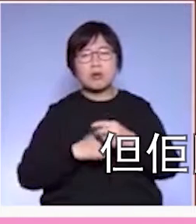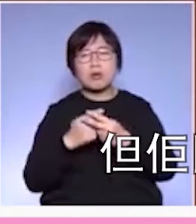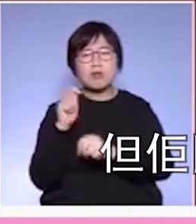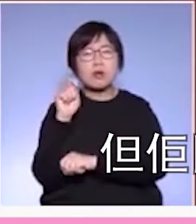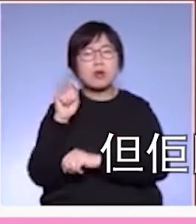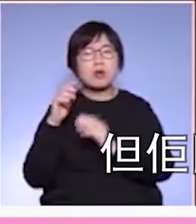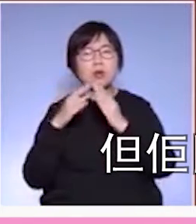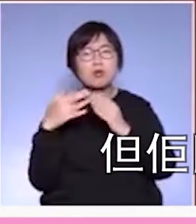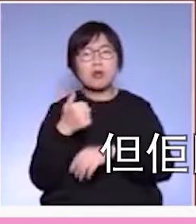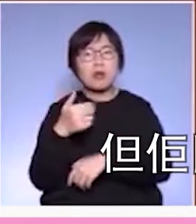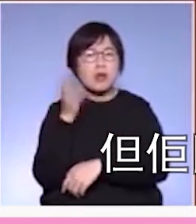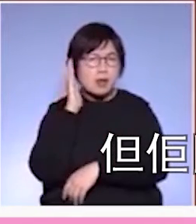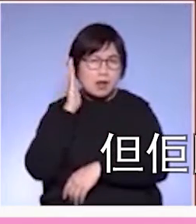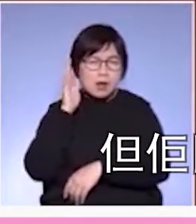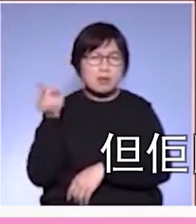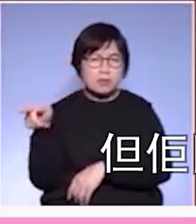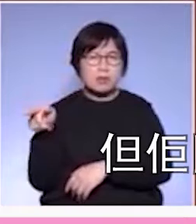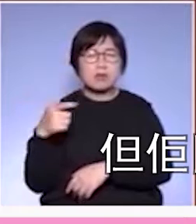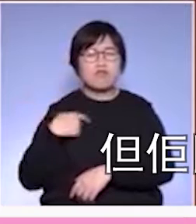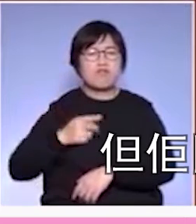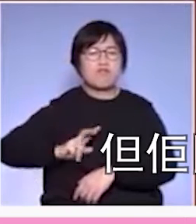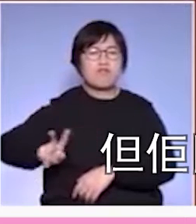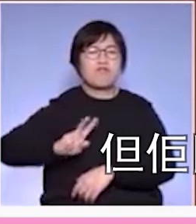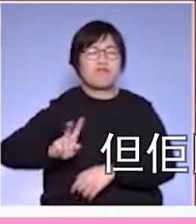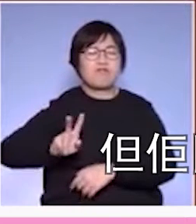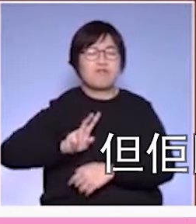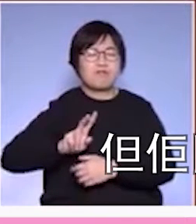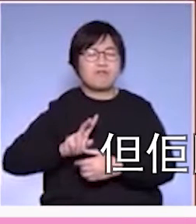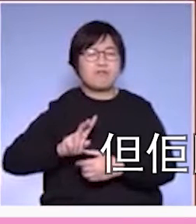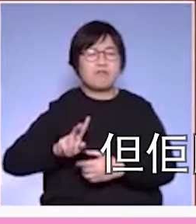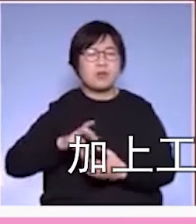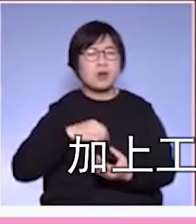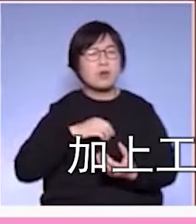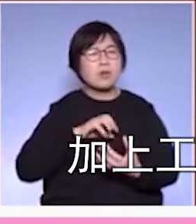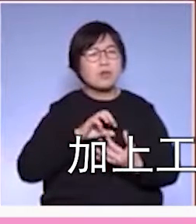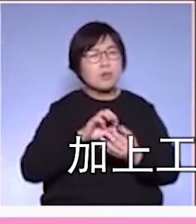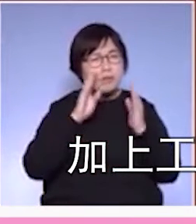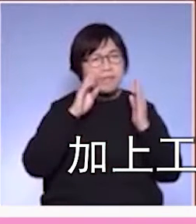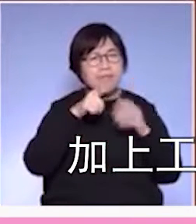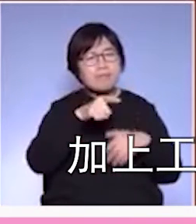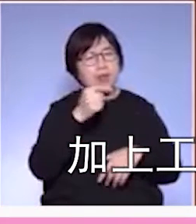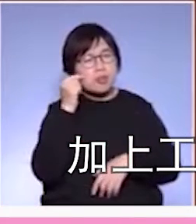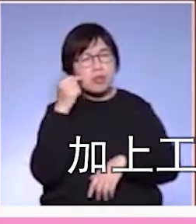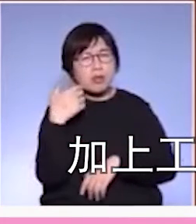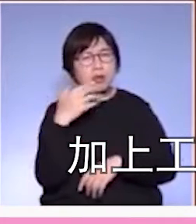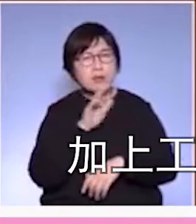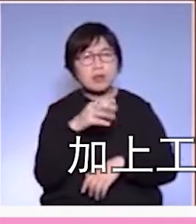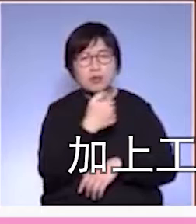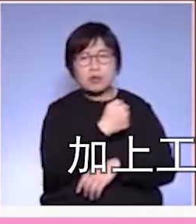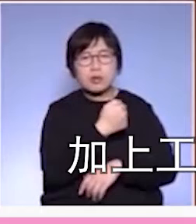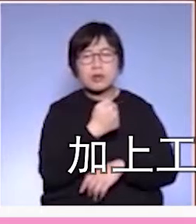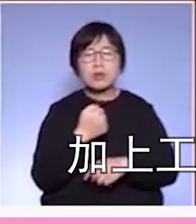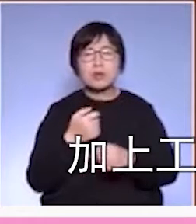性吓。但是咧，佢同我一樣咧，都係好關心女性嘅權益嘅。咁啊，加上工聯會